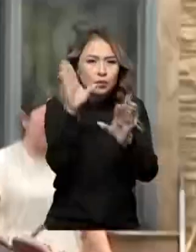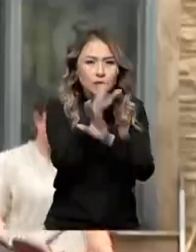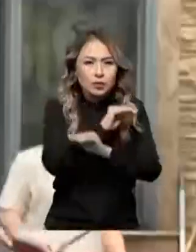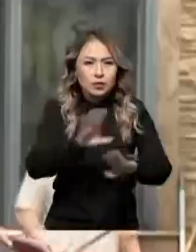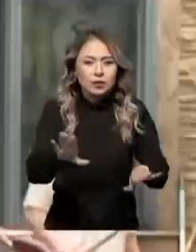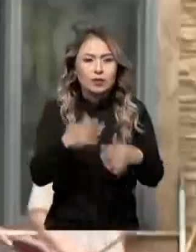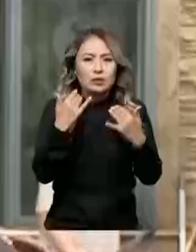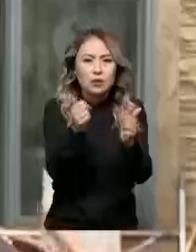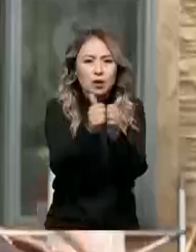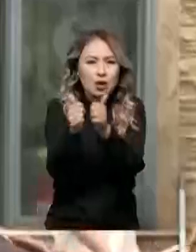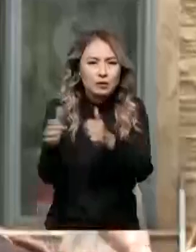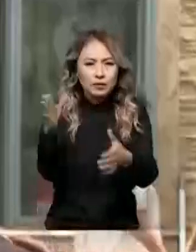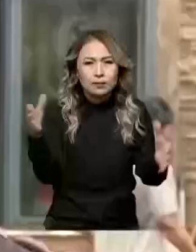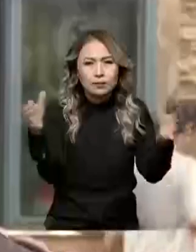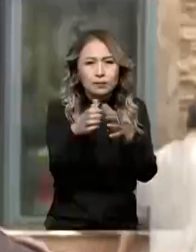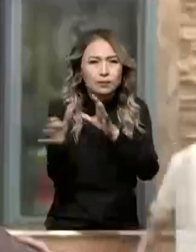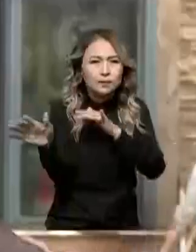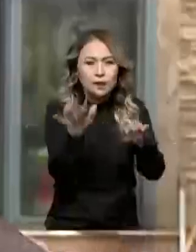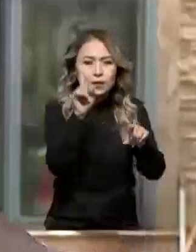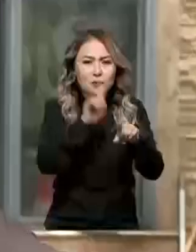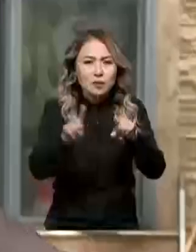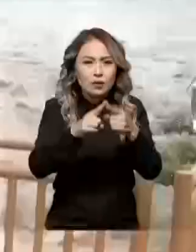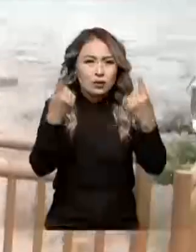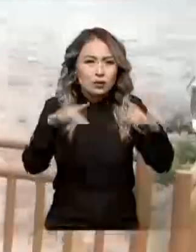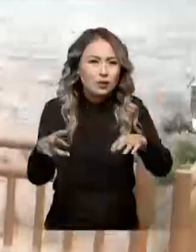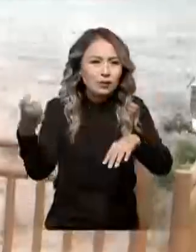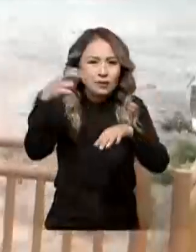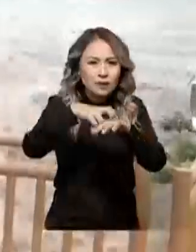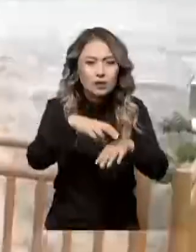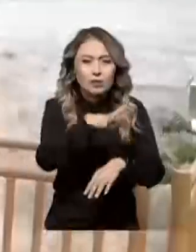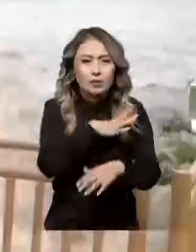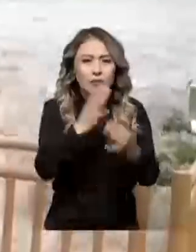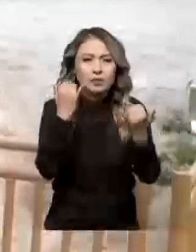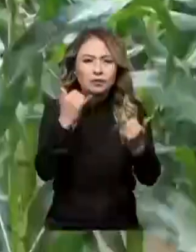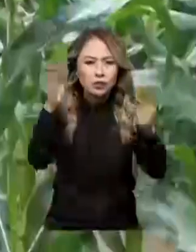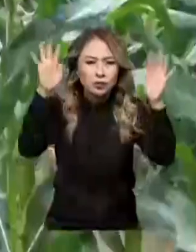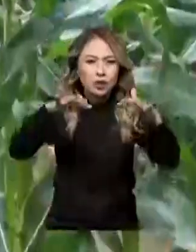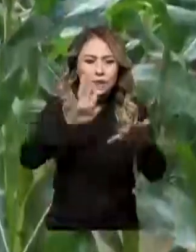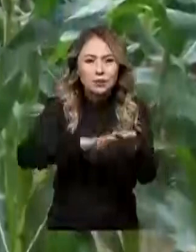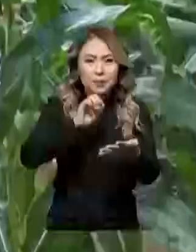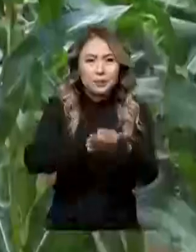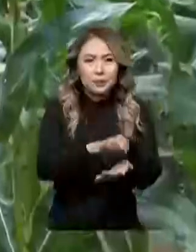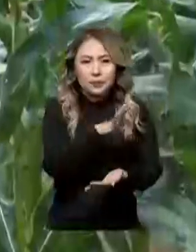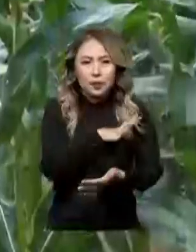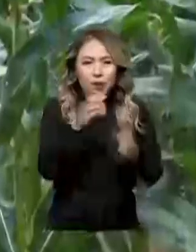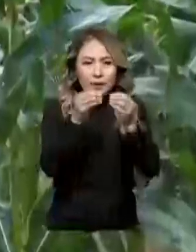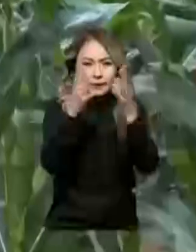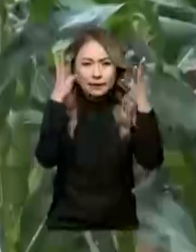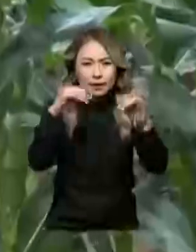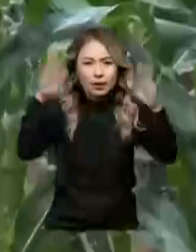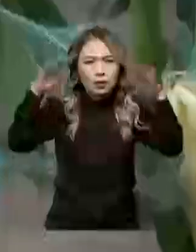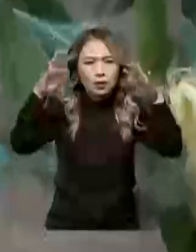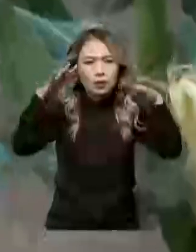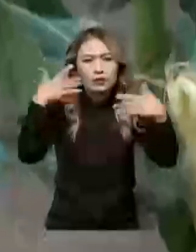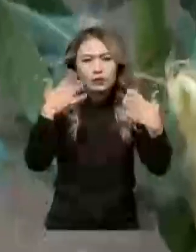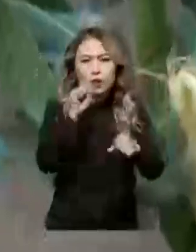жатыр. Көршілерімізбен бірге әрекет етіп, қауіпсіз жерге шықтық. Табиғи апат нөсер салдарынан болды. Жауын 10 күннен бері тоқтаусыз